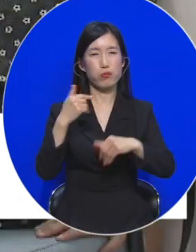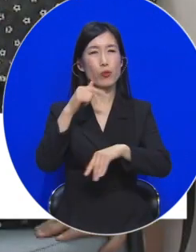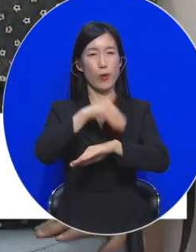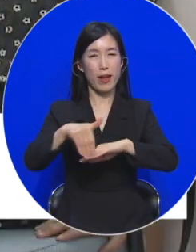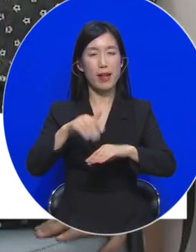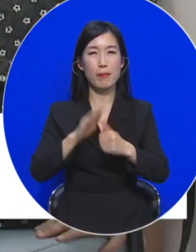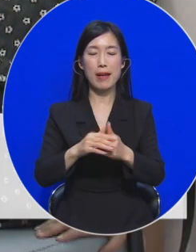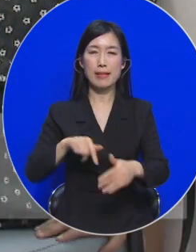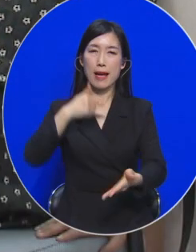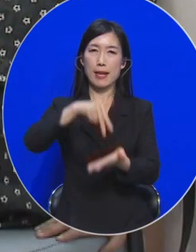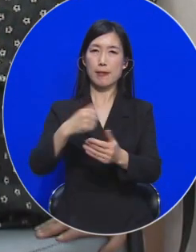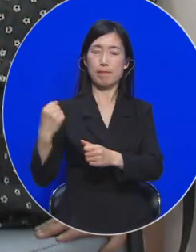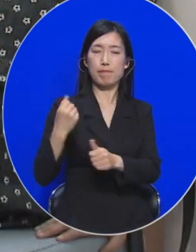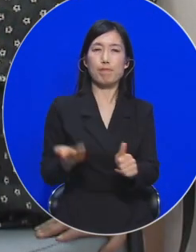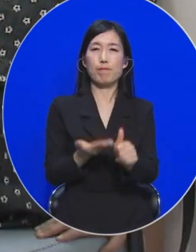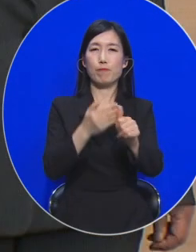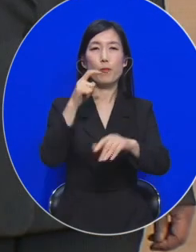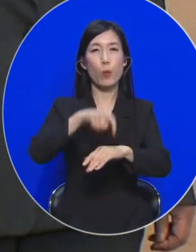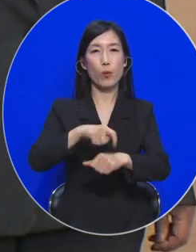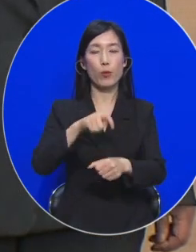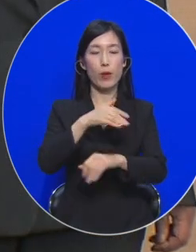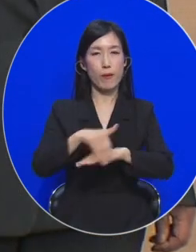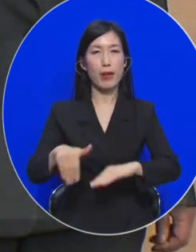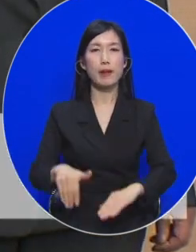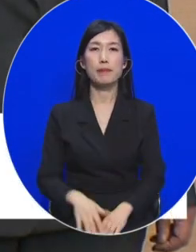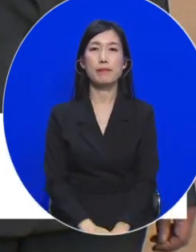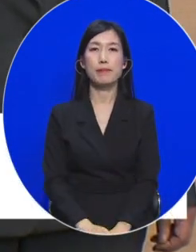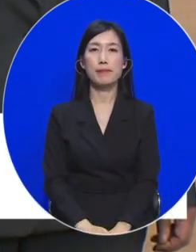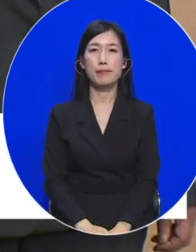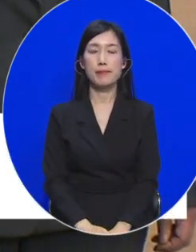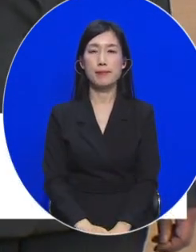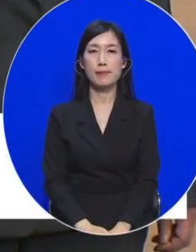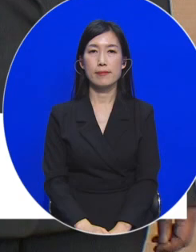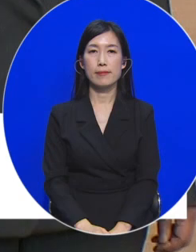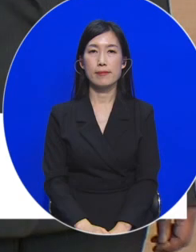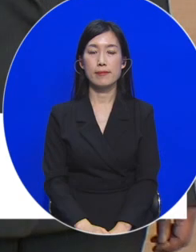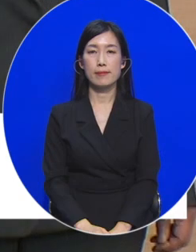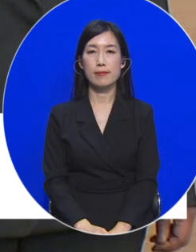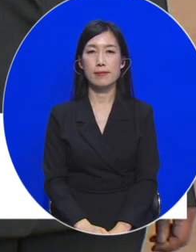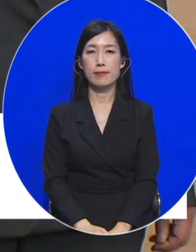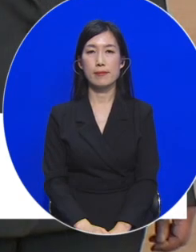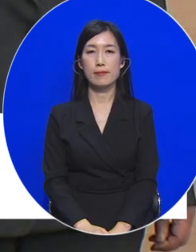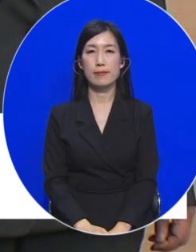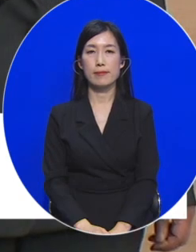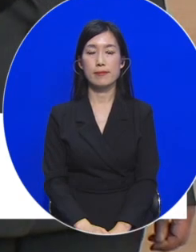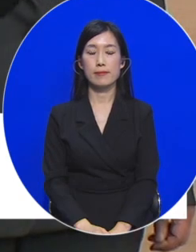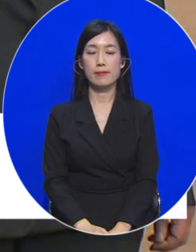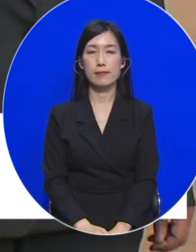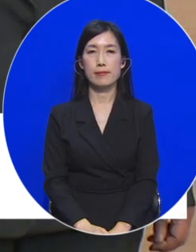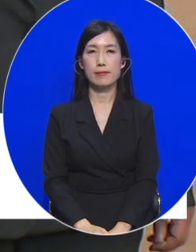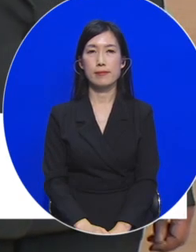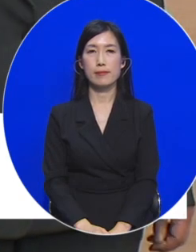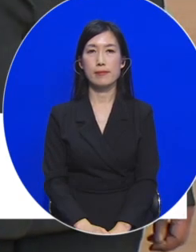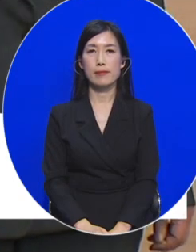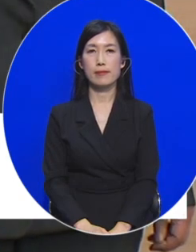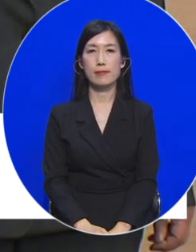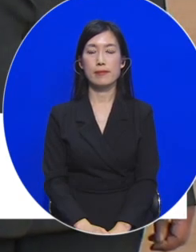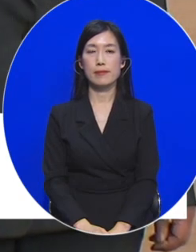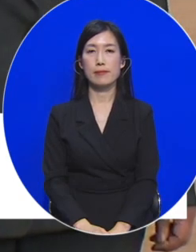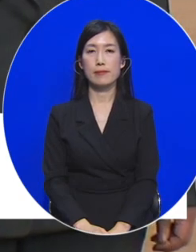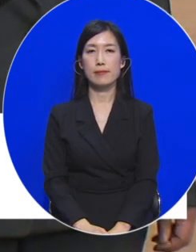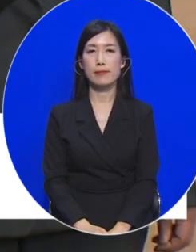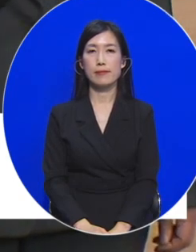자립 역량도 강화합니다 가족 지원 강화를 위해 아동양육비 지원 확대 복지시설